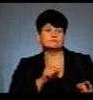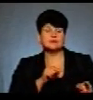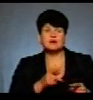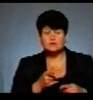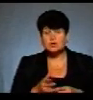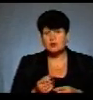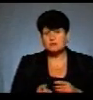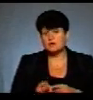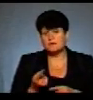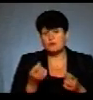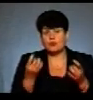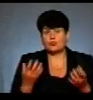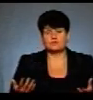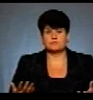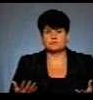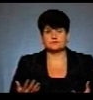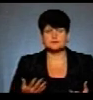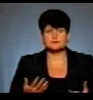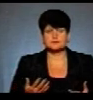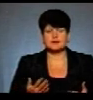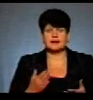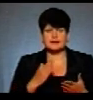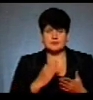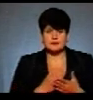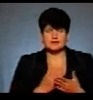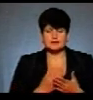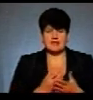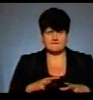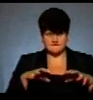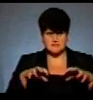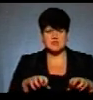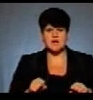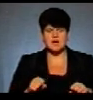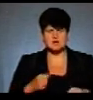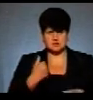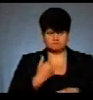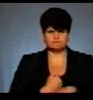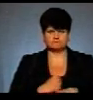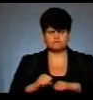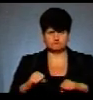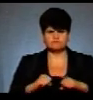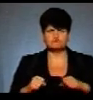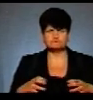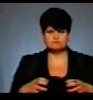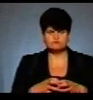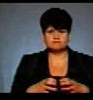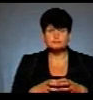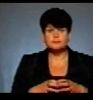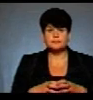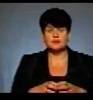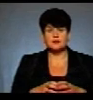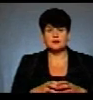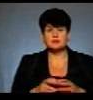проявляється просто так, тому що є домінація, є влада, так, однієї особи чи групи осіб над іншою.